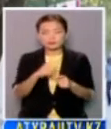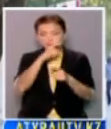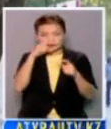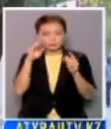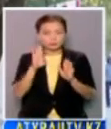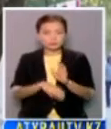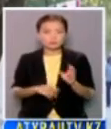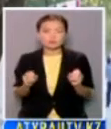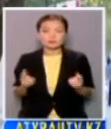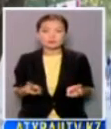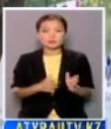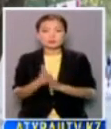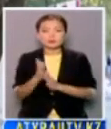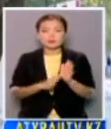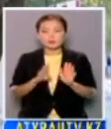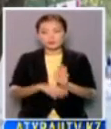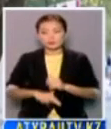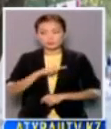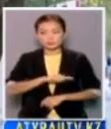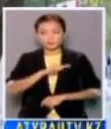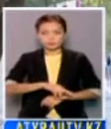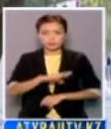бетпердесіз арнайы қолғапсыз